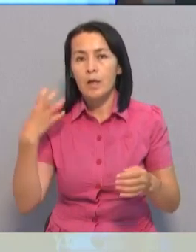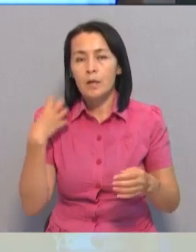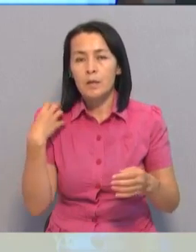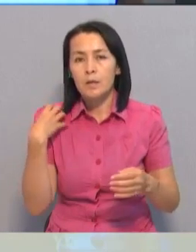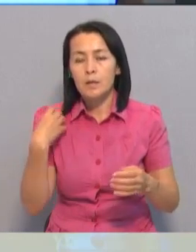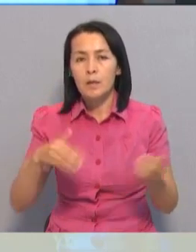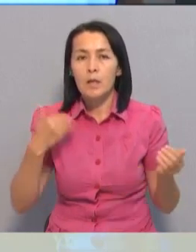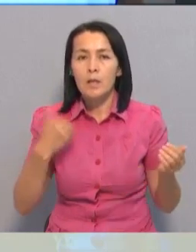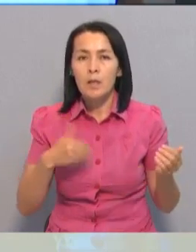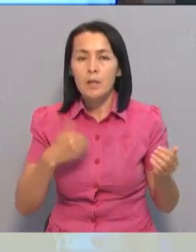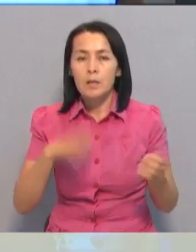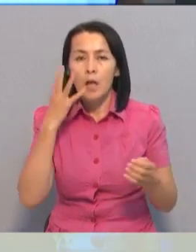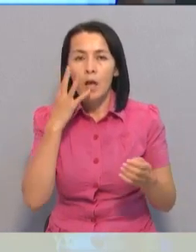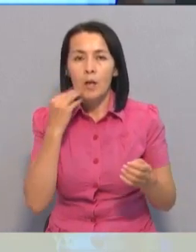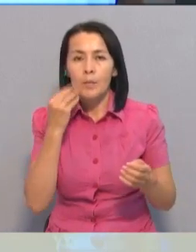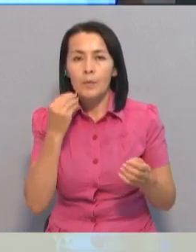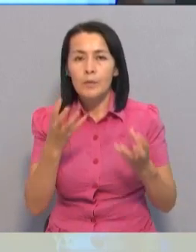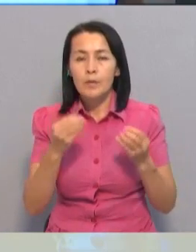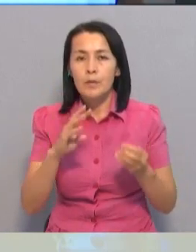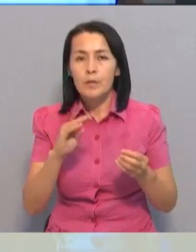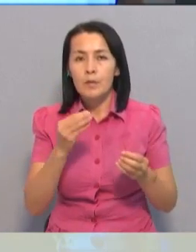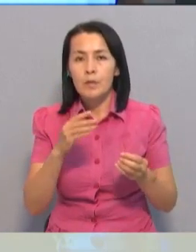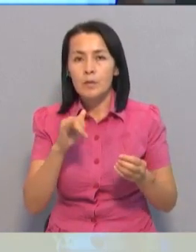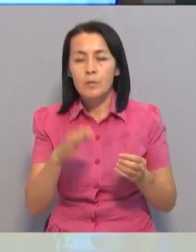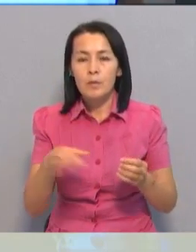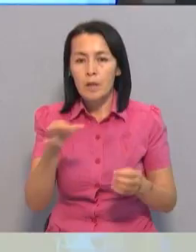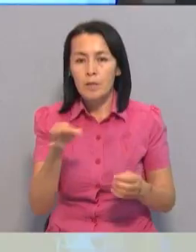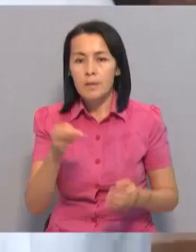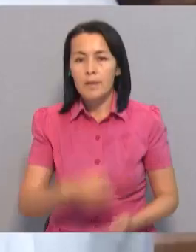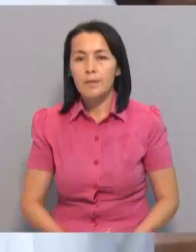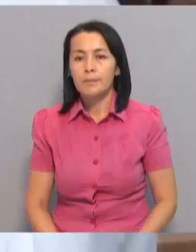Кызылординской, Жамбылской, Алматинской и Жетысуской областей.